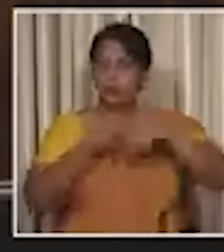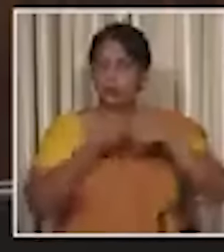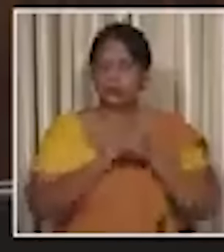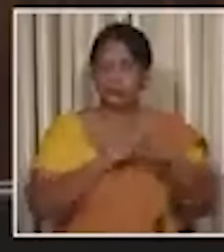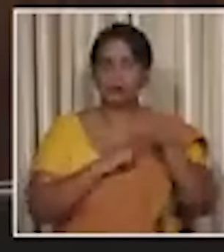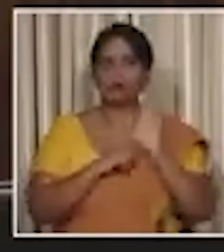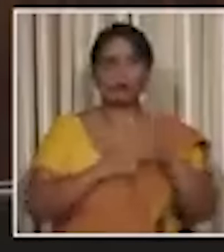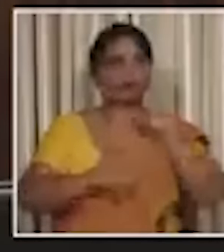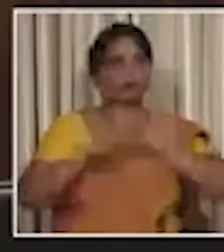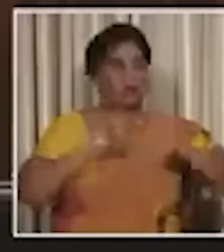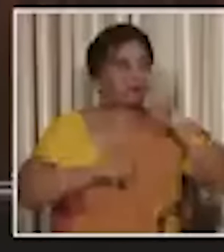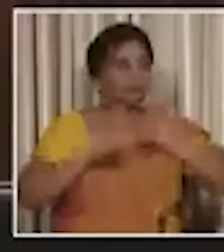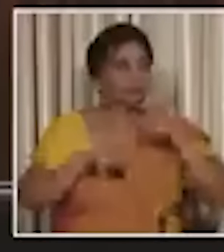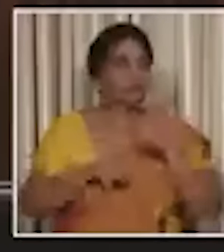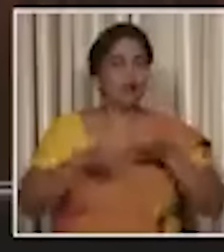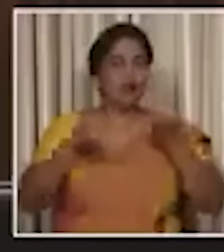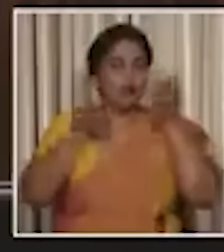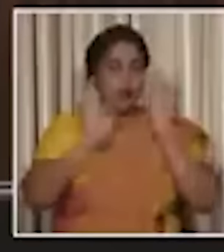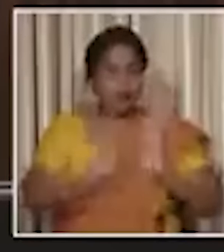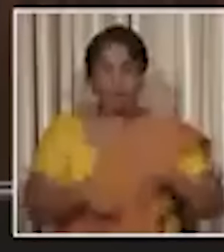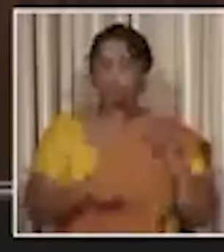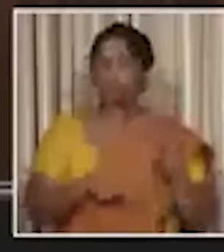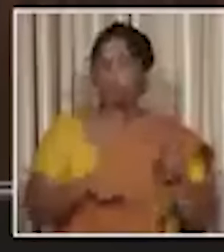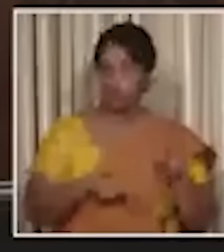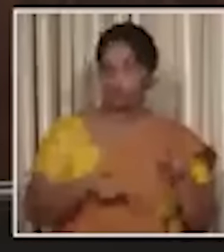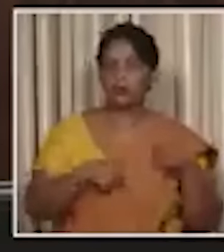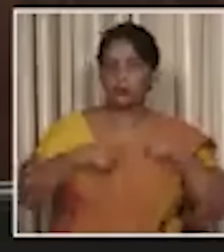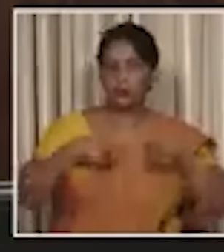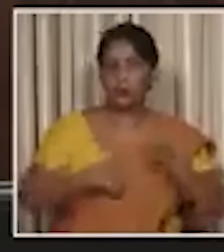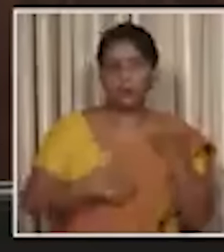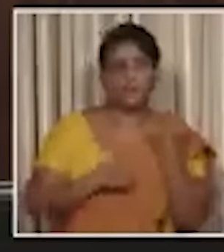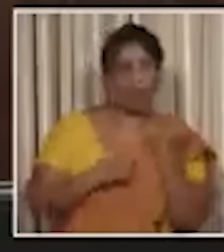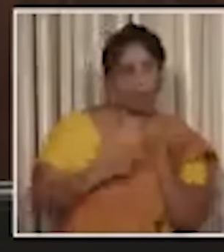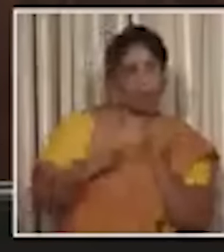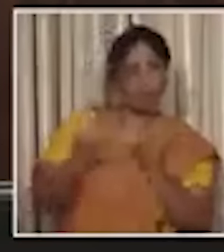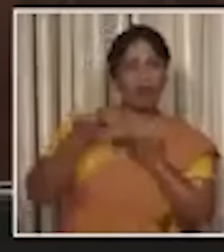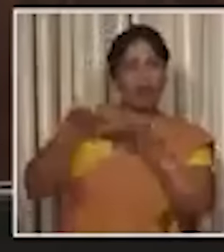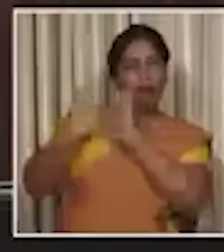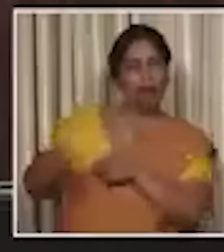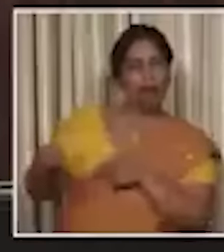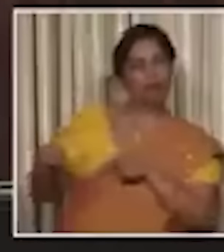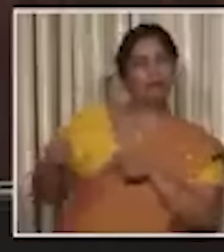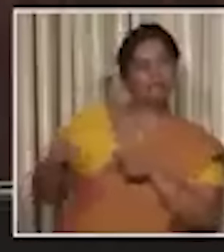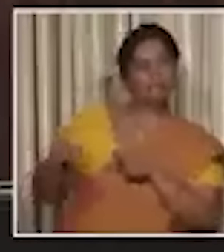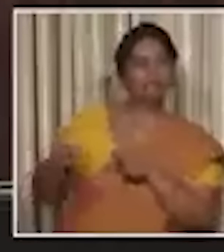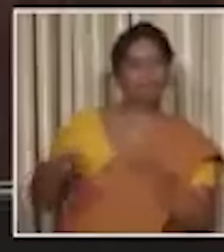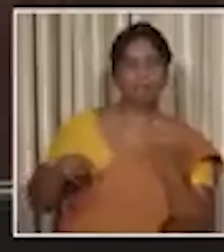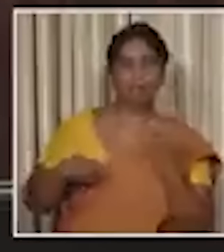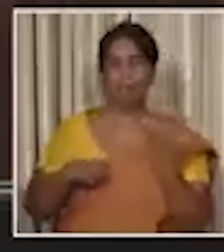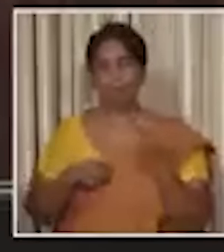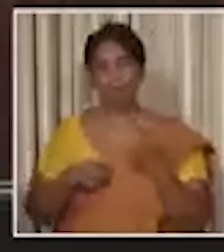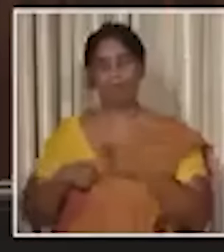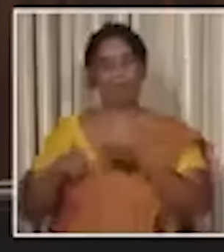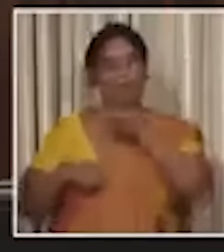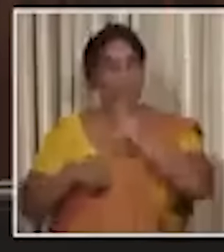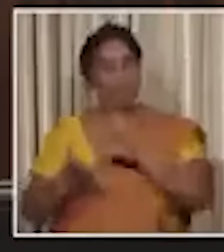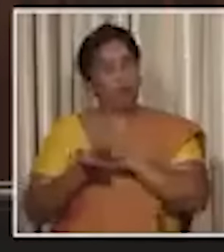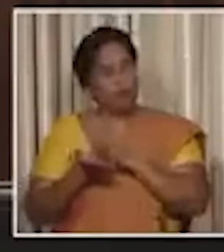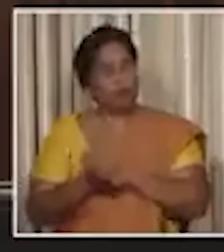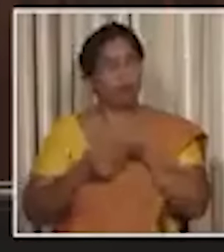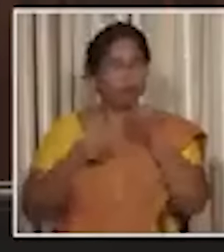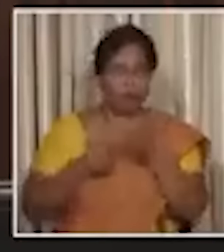வலுசக்தி சந்தையை போட்டி சந்தையில் தீர்மானிக்கப்பட வேண்டியது அல்ல, அந்த சந்தை வழிநடத்தலின் போது அரசாங்கத்தின் பங்கும் அங்கு பங்களிப்பு